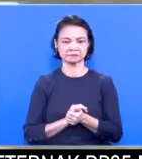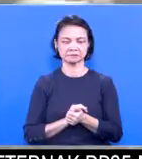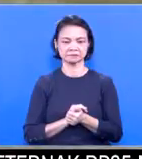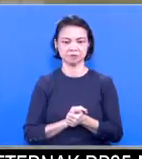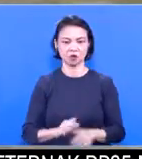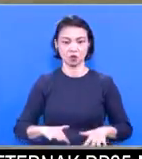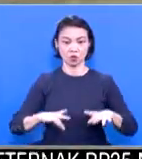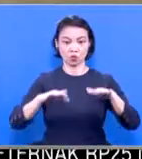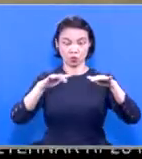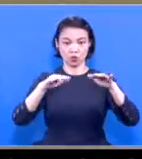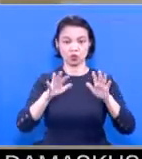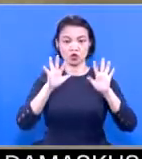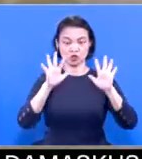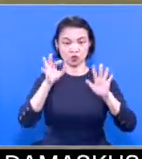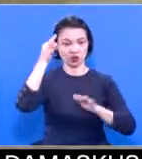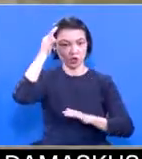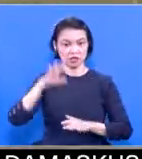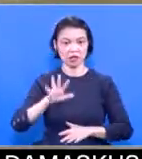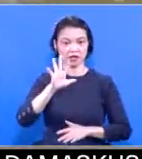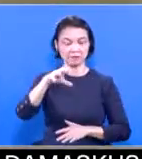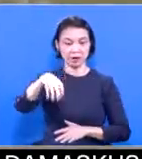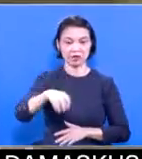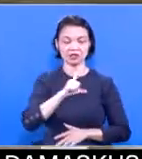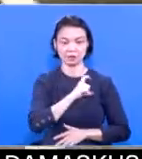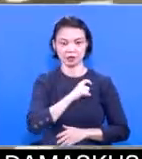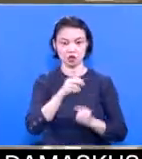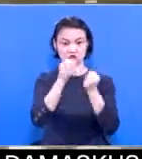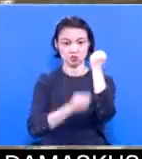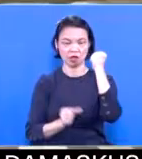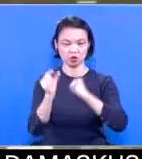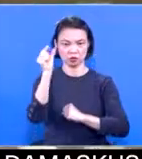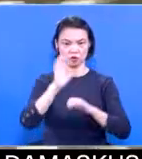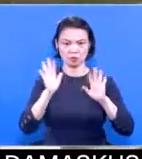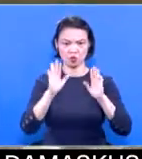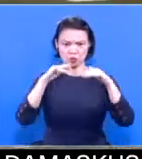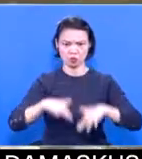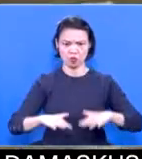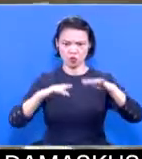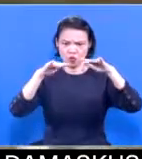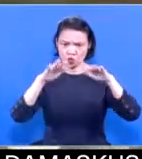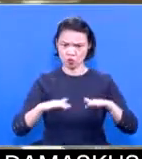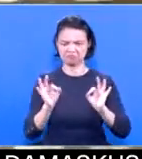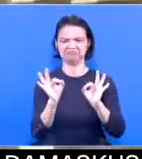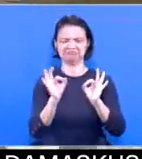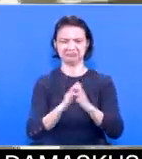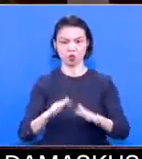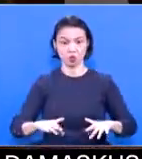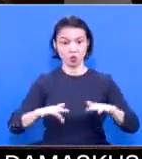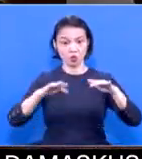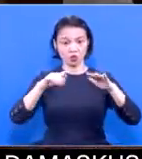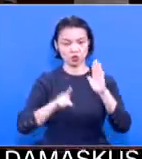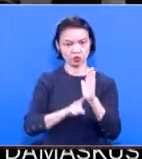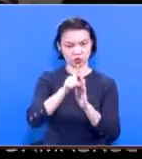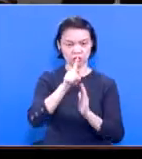Banjir yang melanda 10 desa di 4 kecamatan di Batubara, Sumatera Utara belum juga surut hingga Kamis sore. Bahkan ketinggian air masih